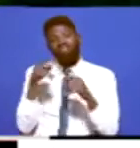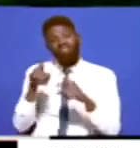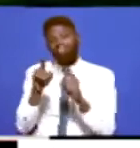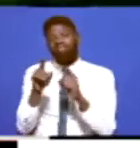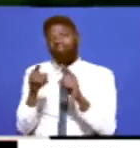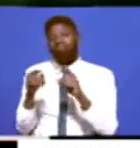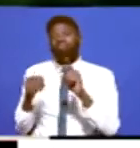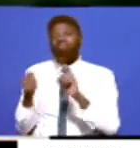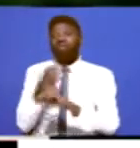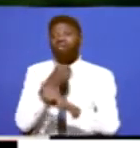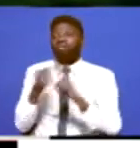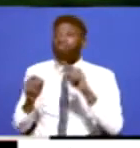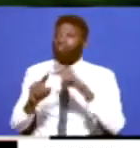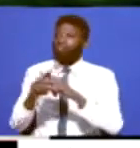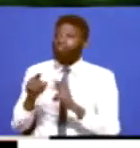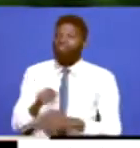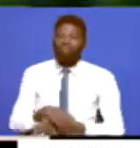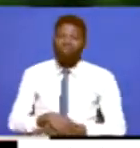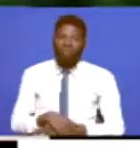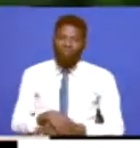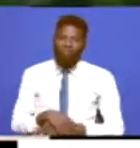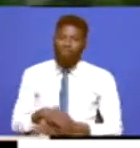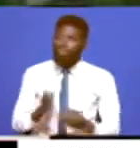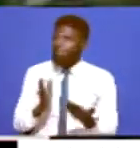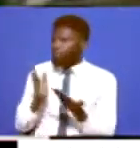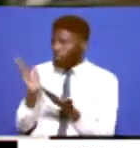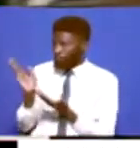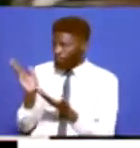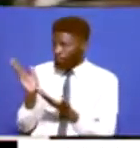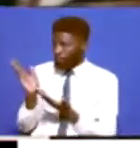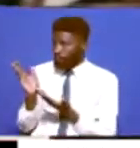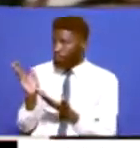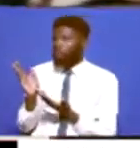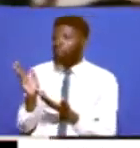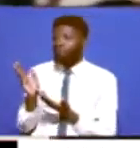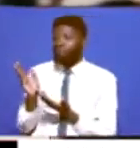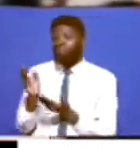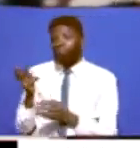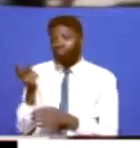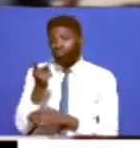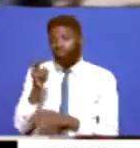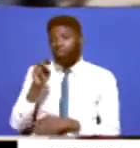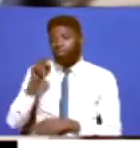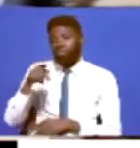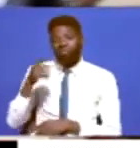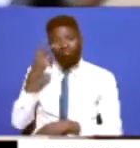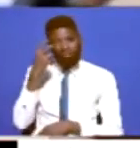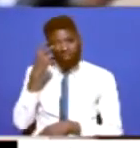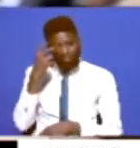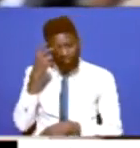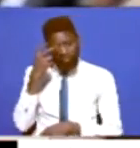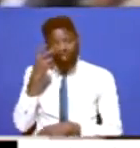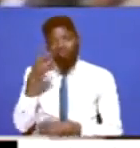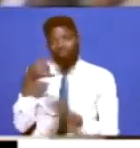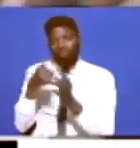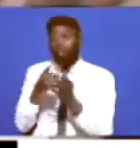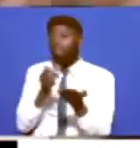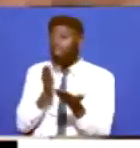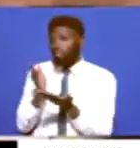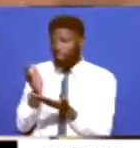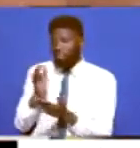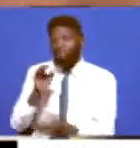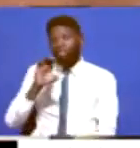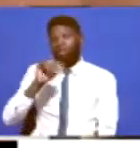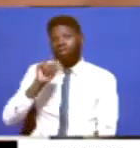Meanwhile, investigations on the alleged involvement in the incident by two legislators, Soy Member of Parliament Caleb Kusuitani and